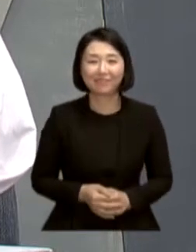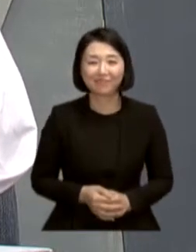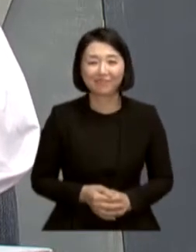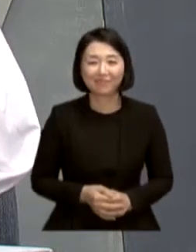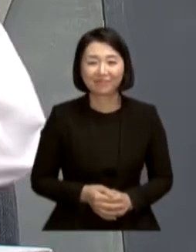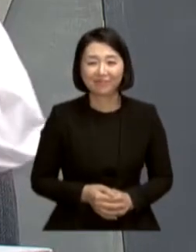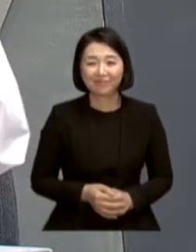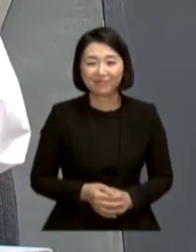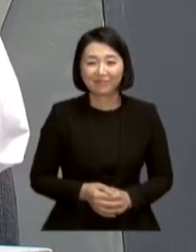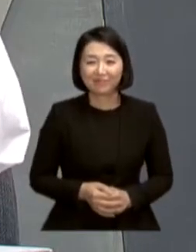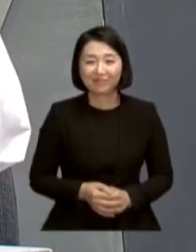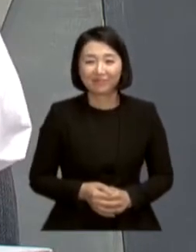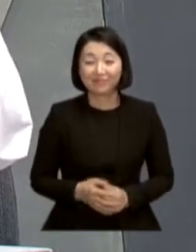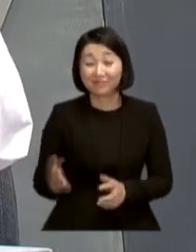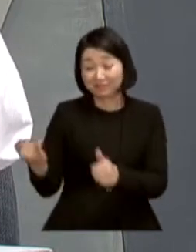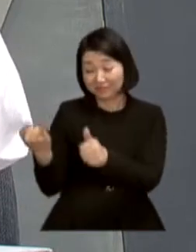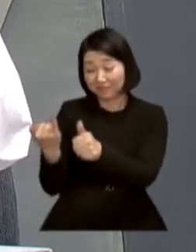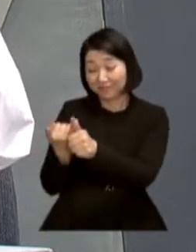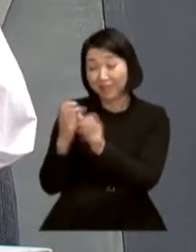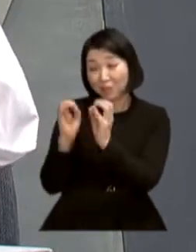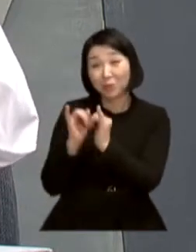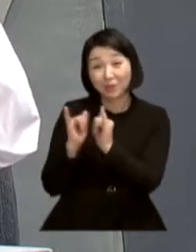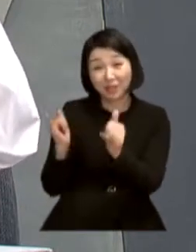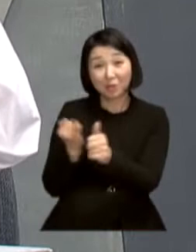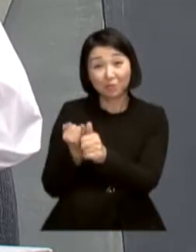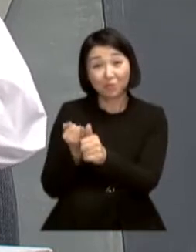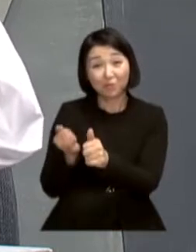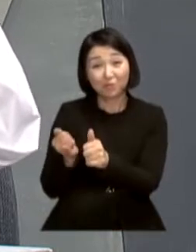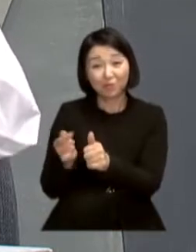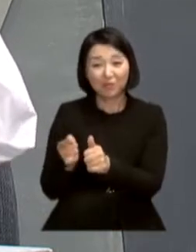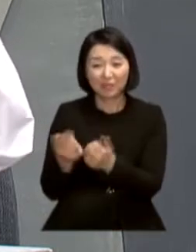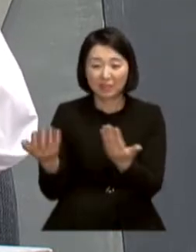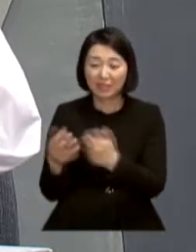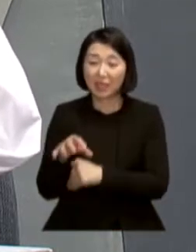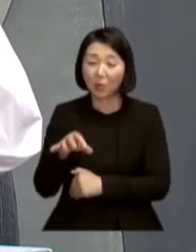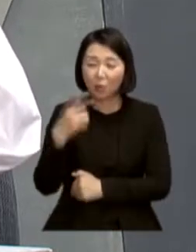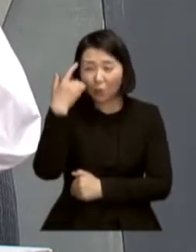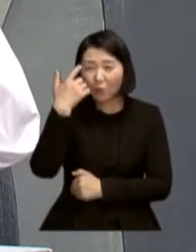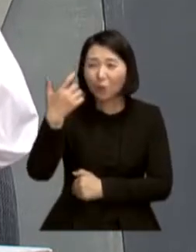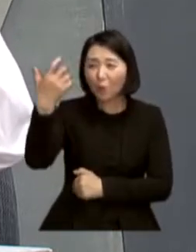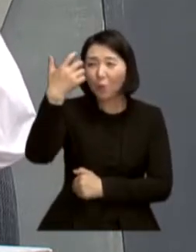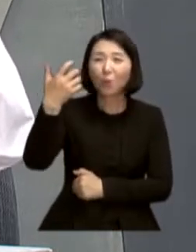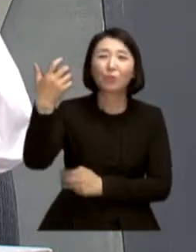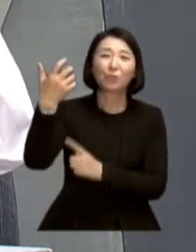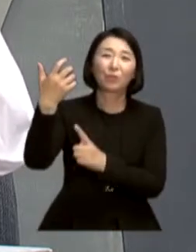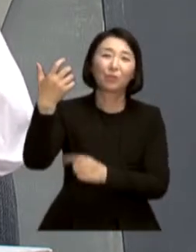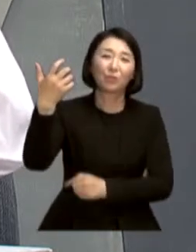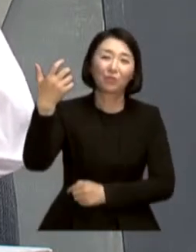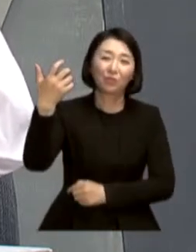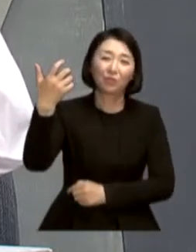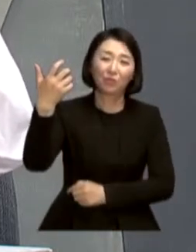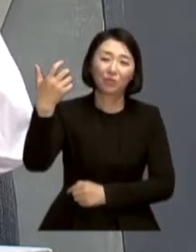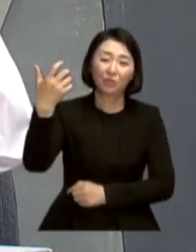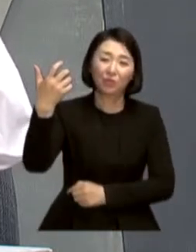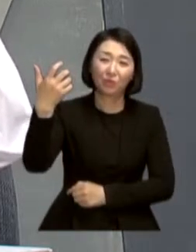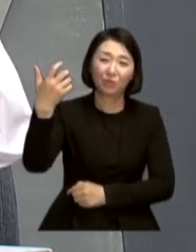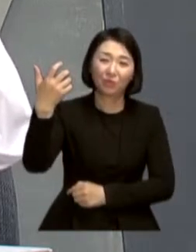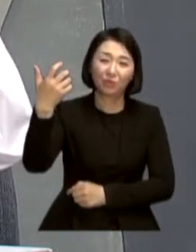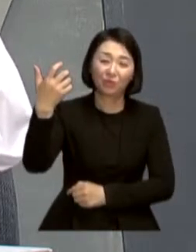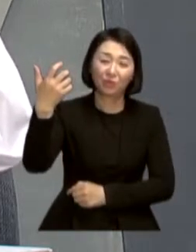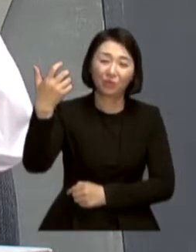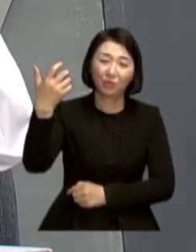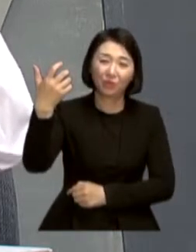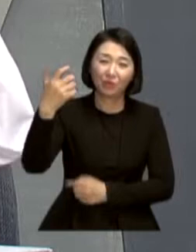선교사님 그 사역지의 한 영혼들을 두 분이 어떻게 생각하시고 도대체 어떤 의미이길래 이렇게 쉽지 않은